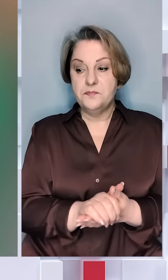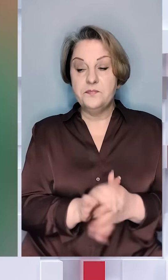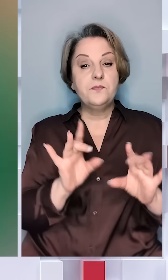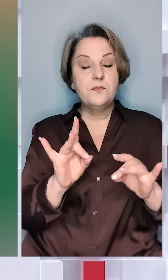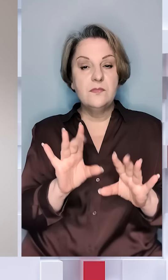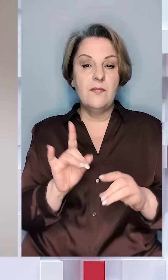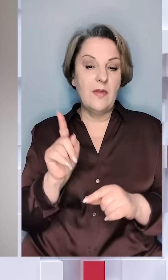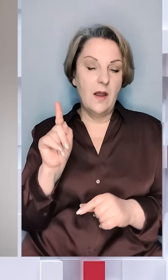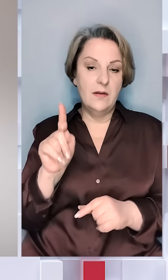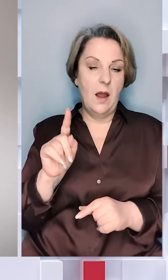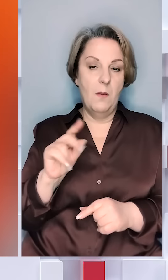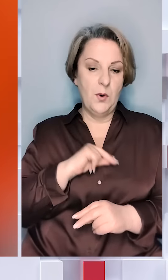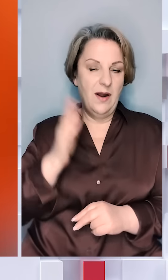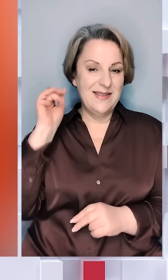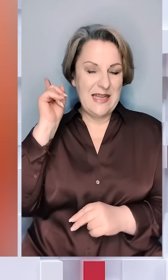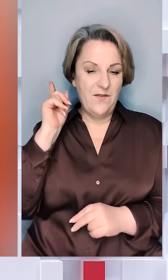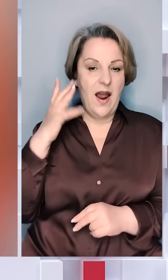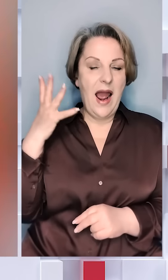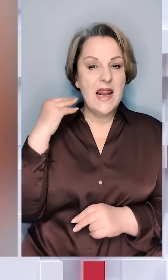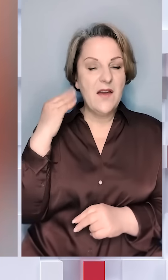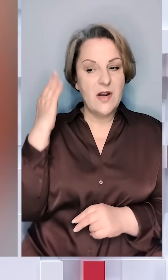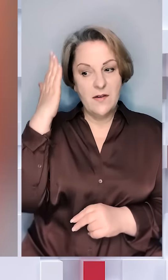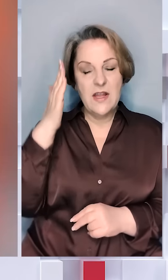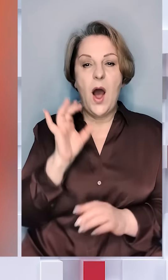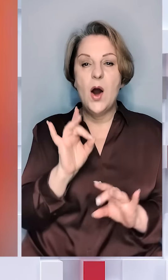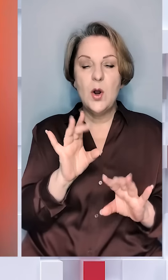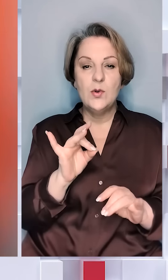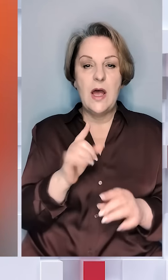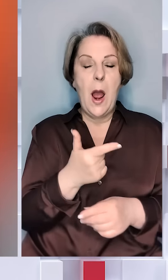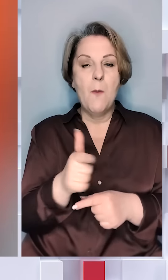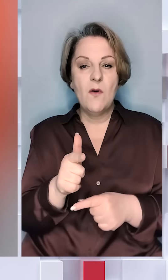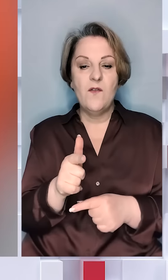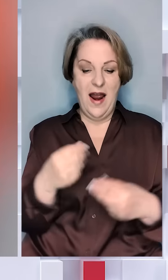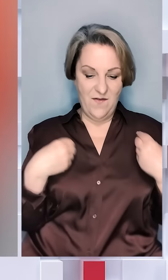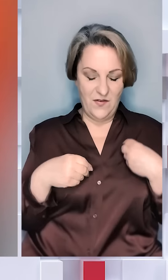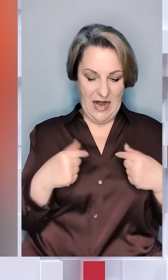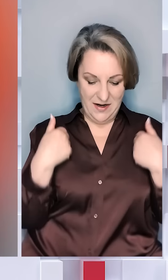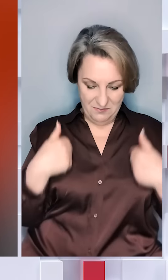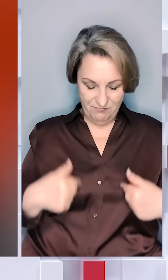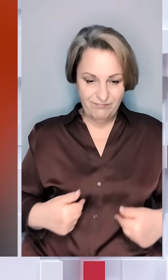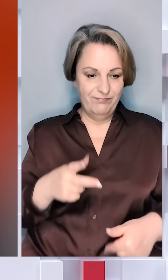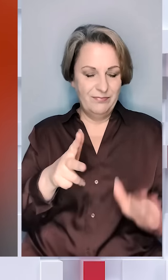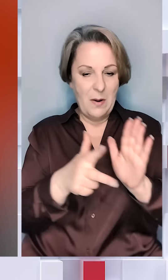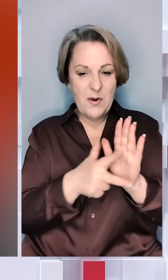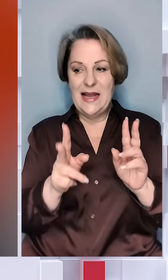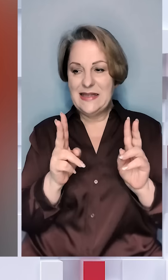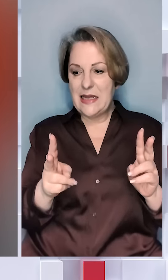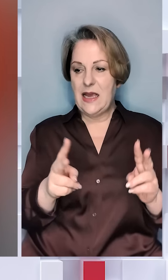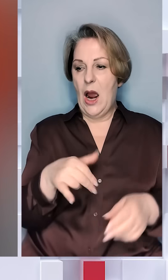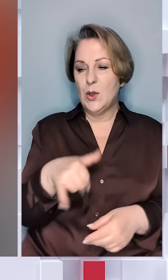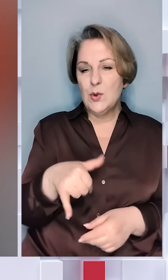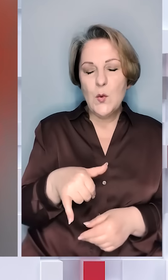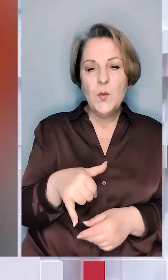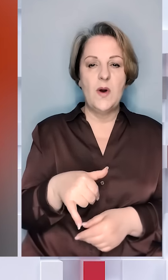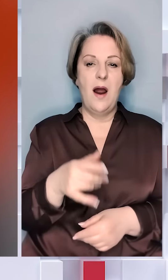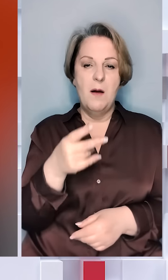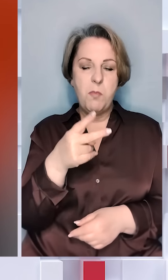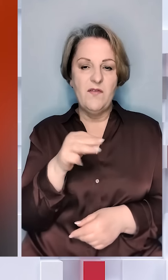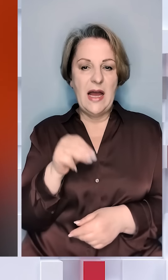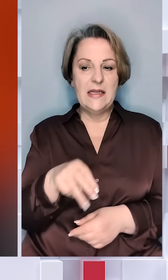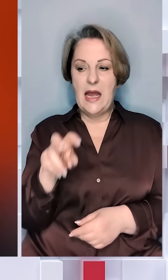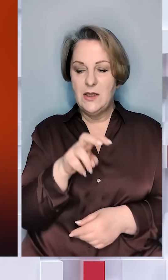Тоді ще працівниця львівської митниці. Розповідає блогеру, у речі яких брендів вдягнена. Окрім годинника, ще сумка за